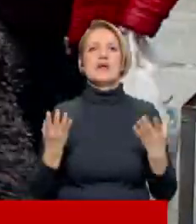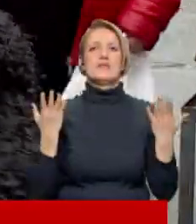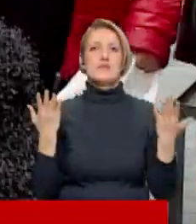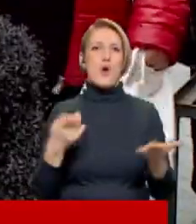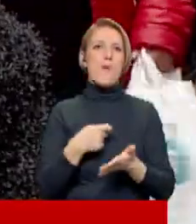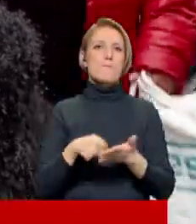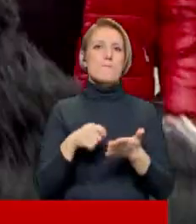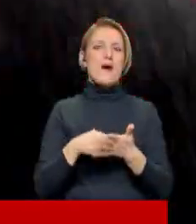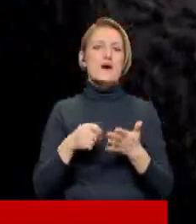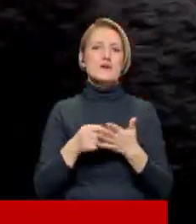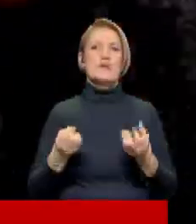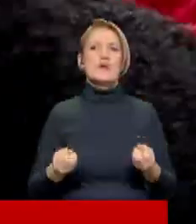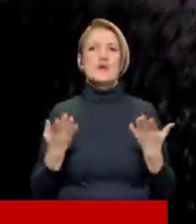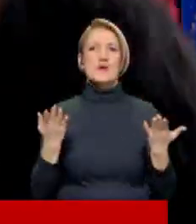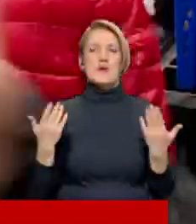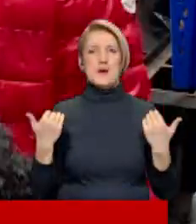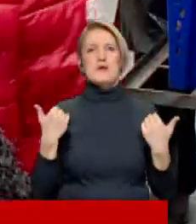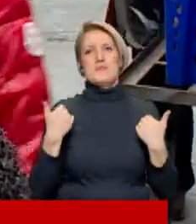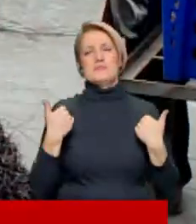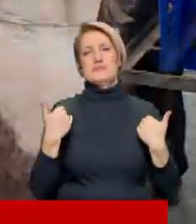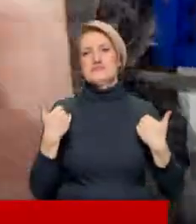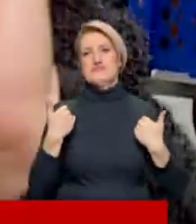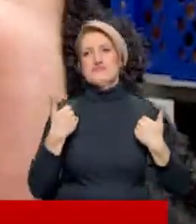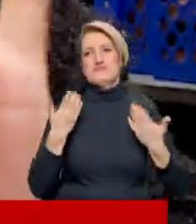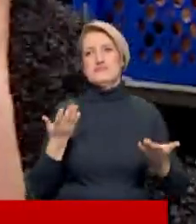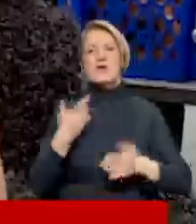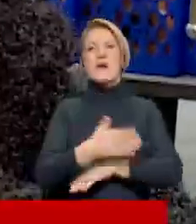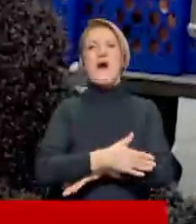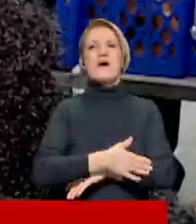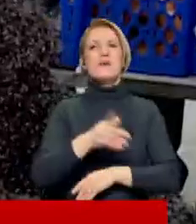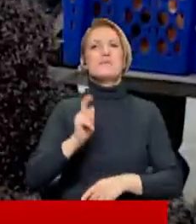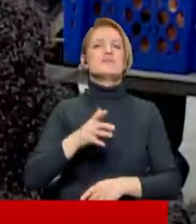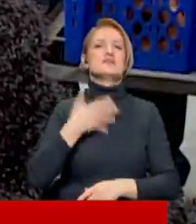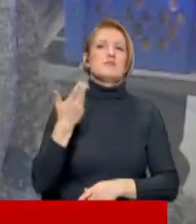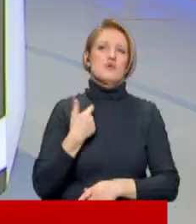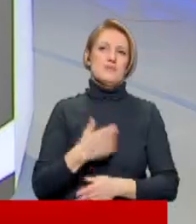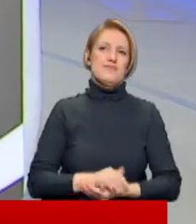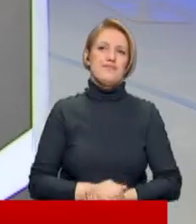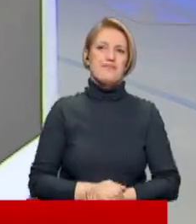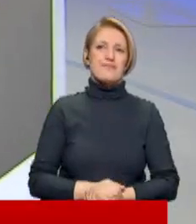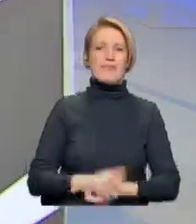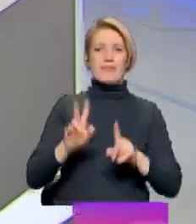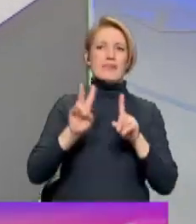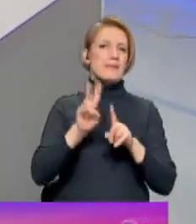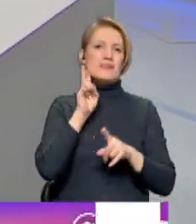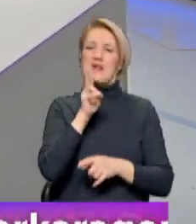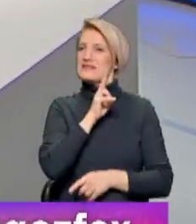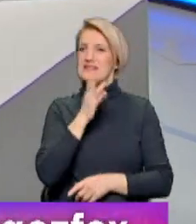için ben yardıma muhtacım. Övünüyoruz ki biz şu kadar yardım ettik. Ben öyle yardım istemiyorum. Nebahat